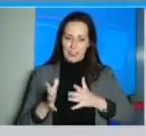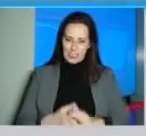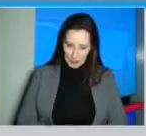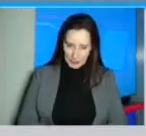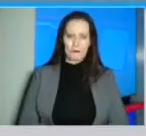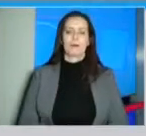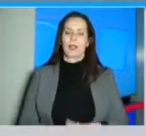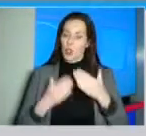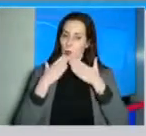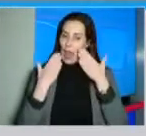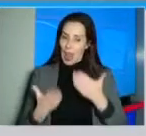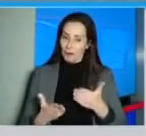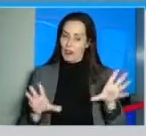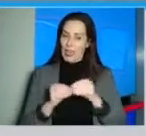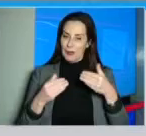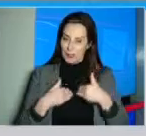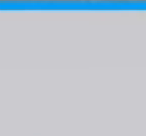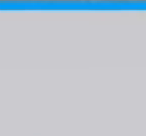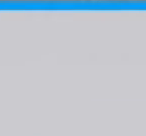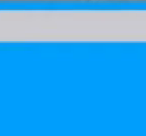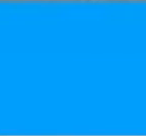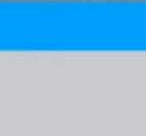לשפת הסימנים. תודה לכם שהייתם איתנו.